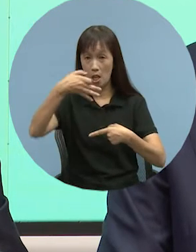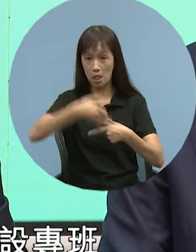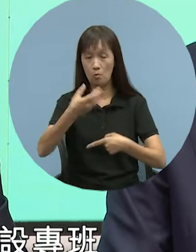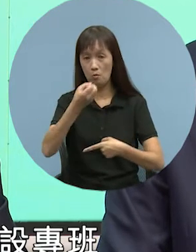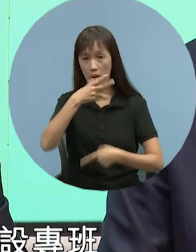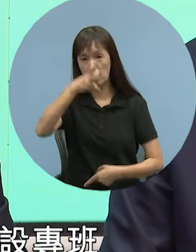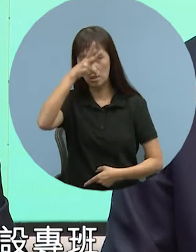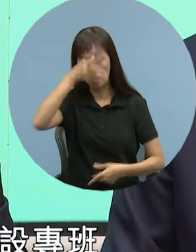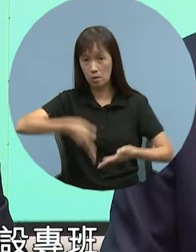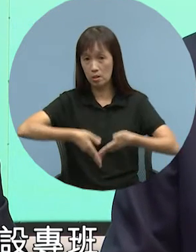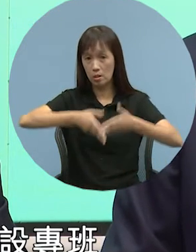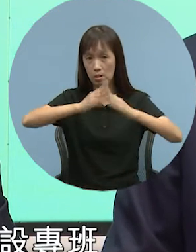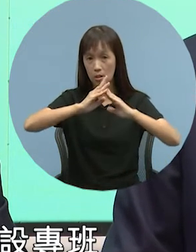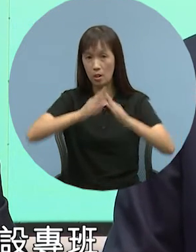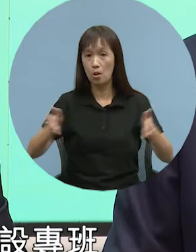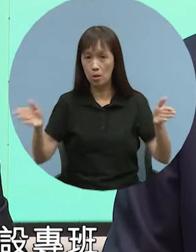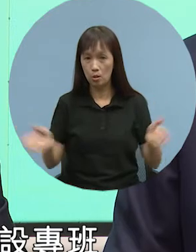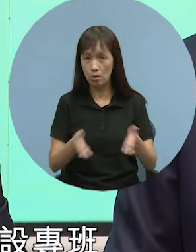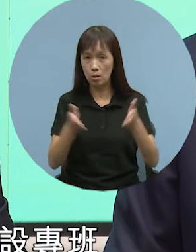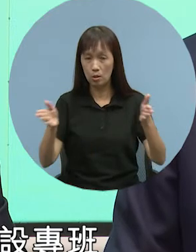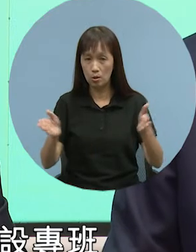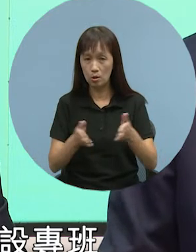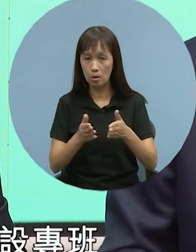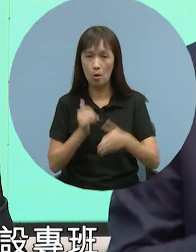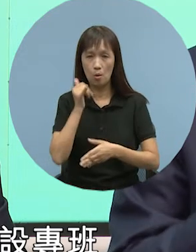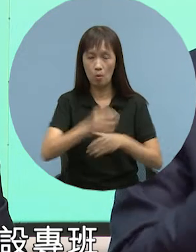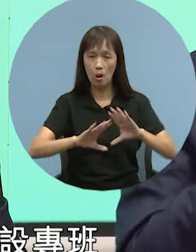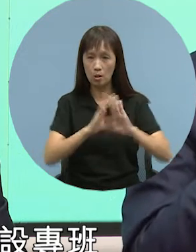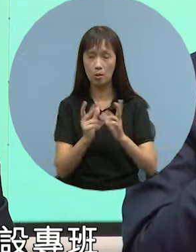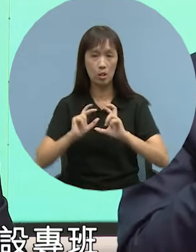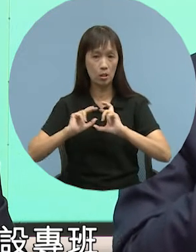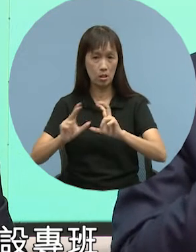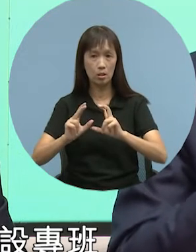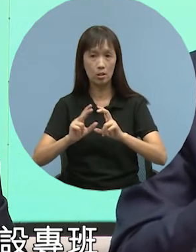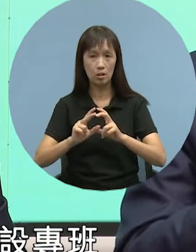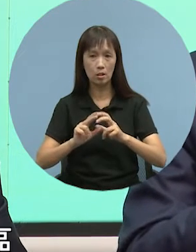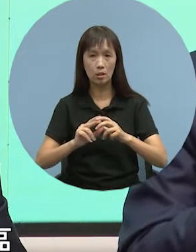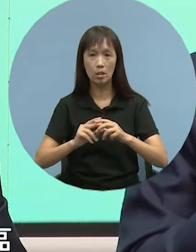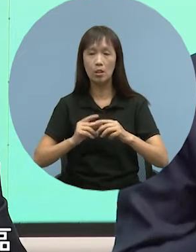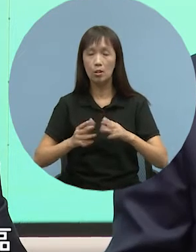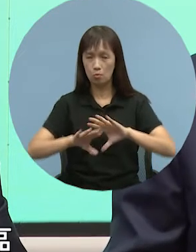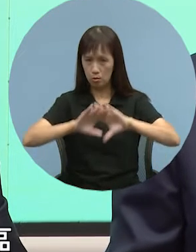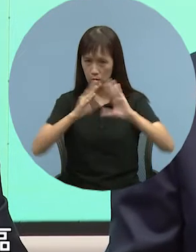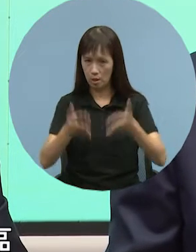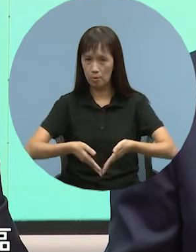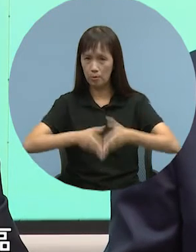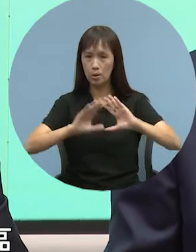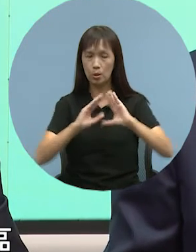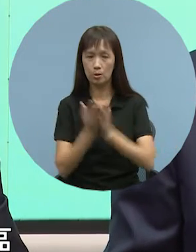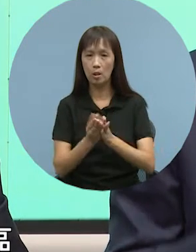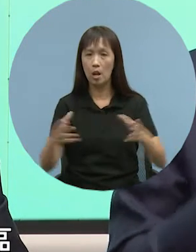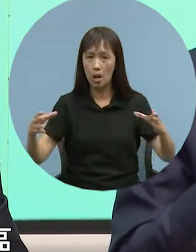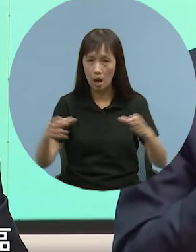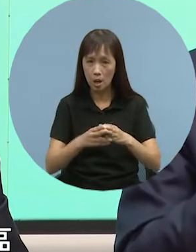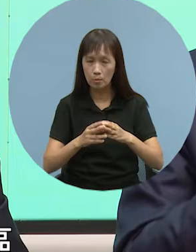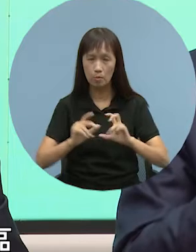立推动港深跨界轨道基础设施建设专班，共同构建轨道上的大湾